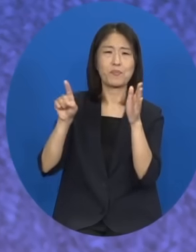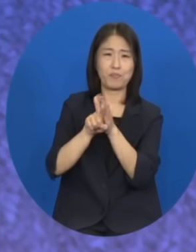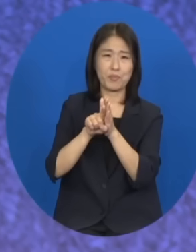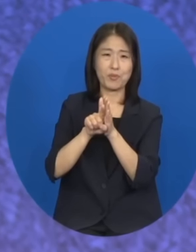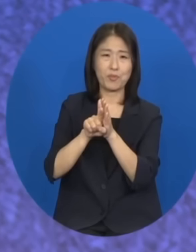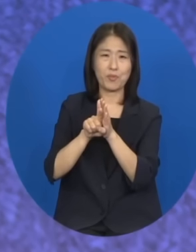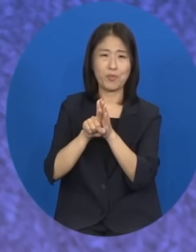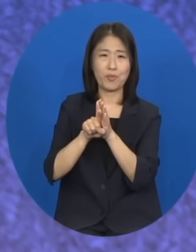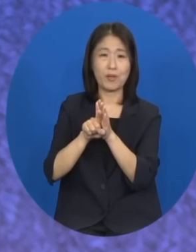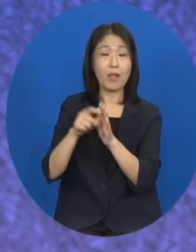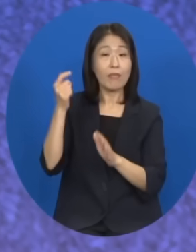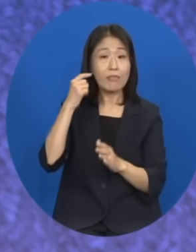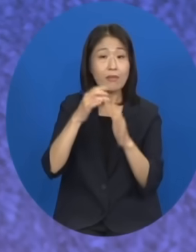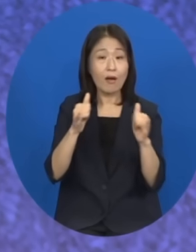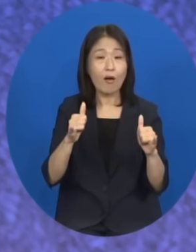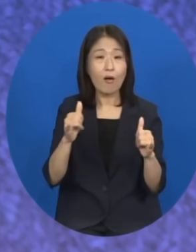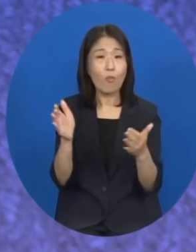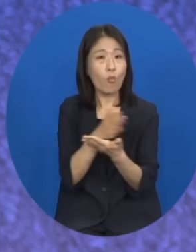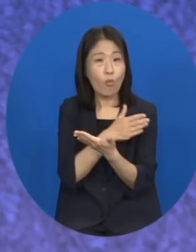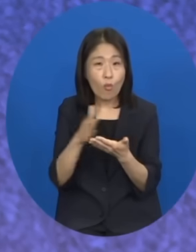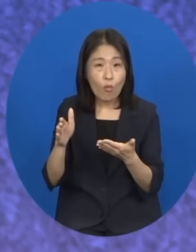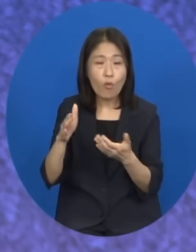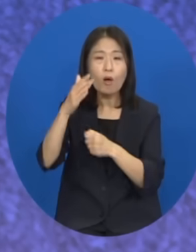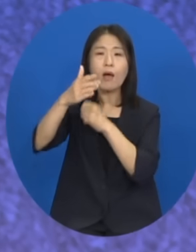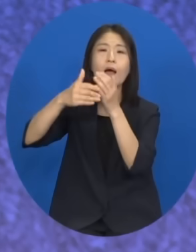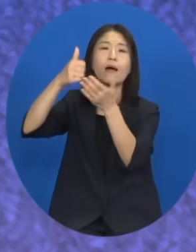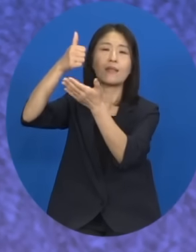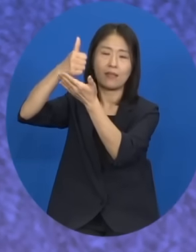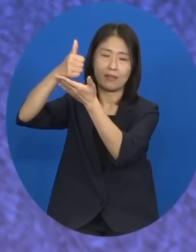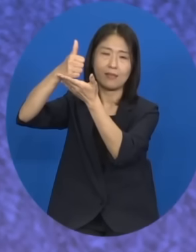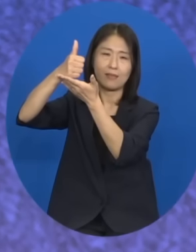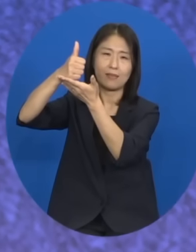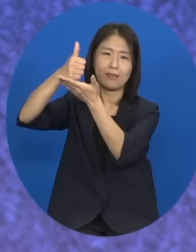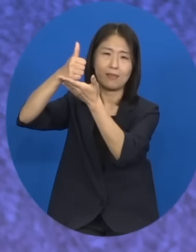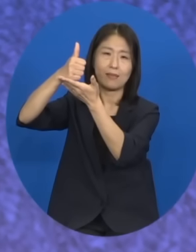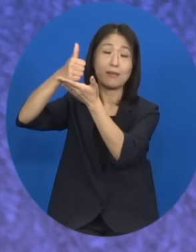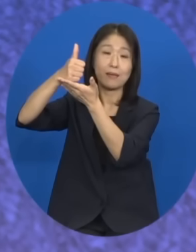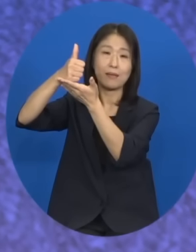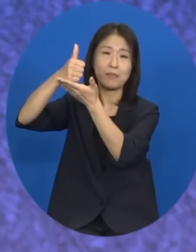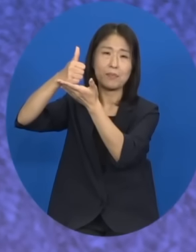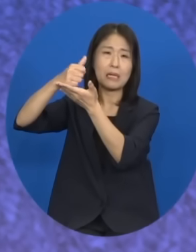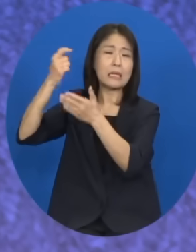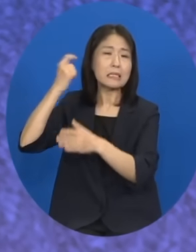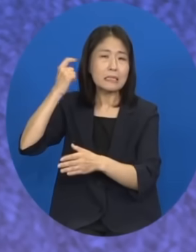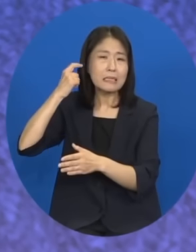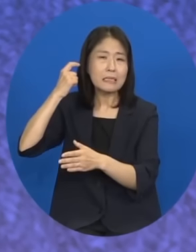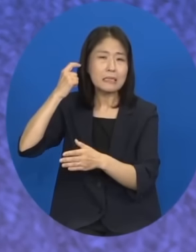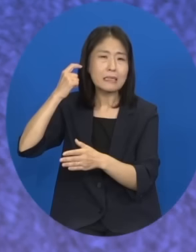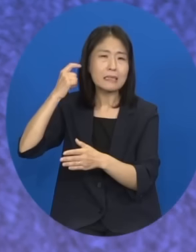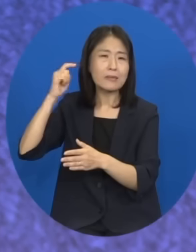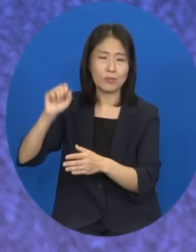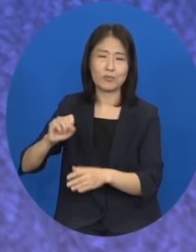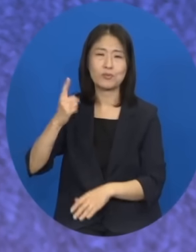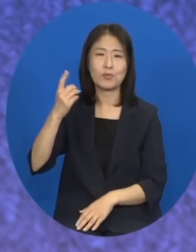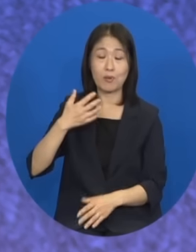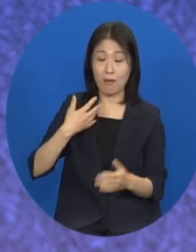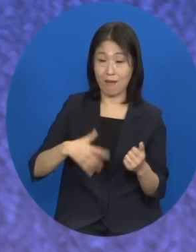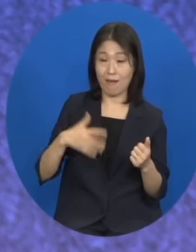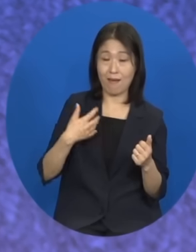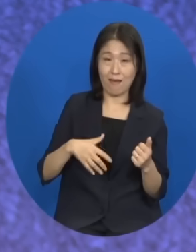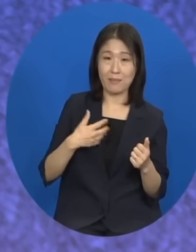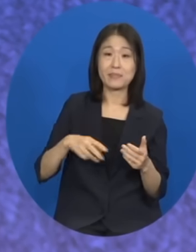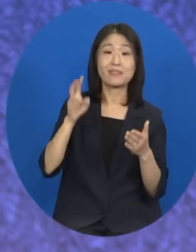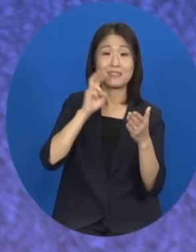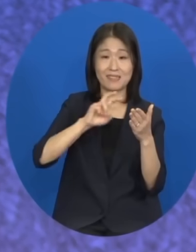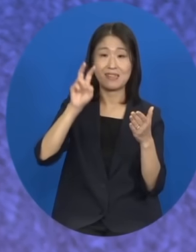누구도 들어주는 사람이 없지만 하나님이 들으실 테니까 악기를 타면서 하나님을 찬양한 거예요. 그